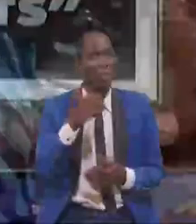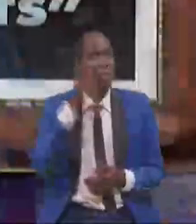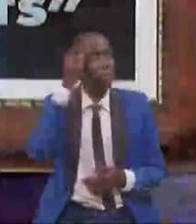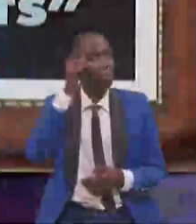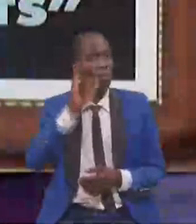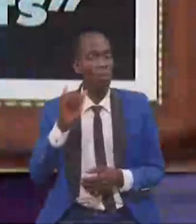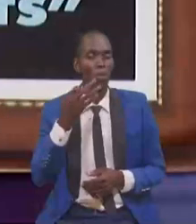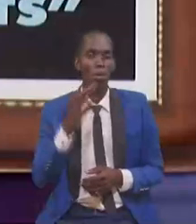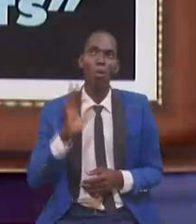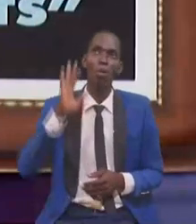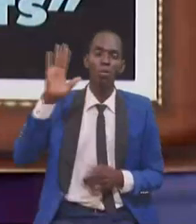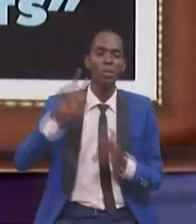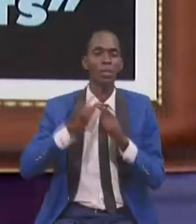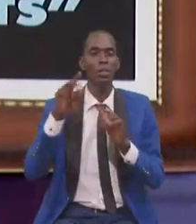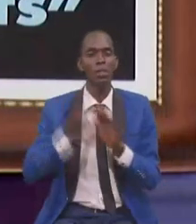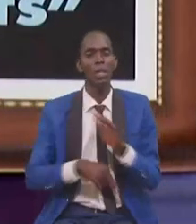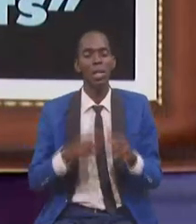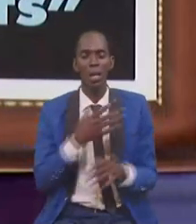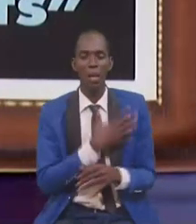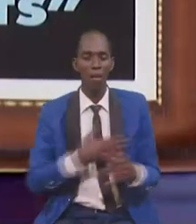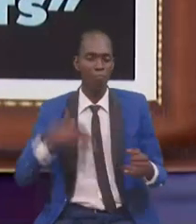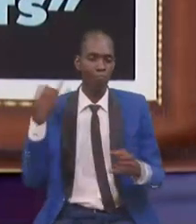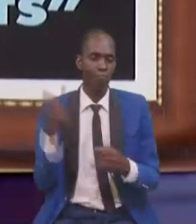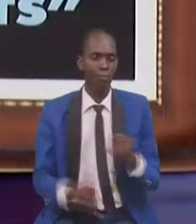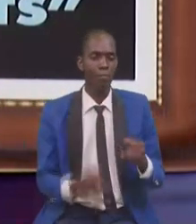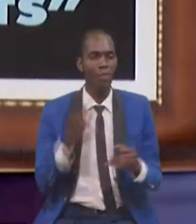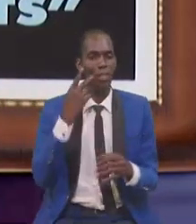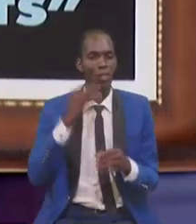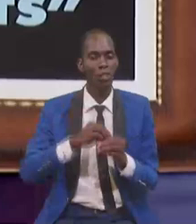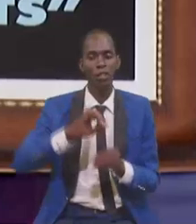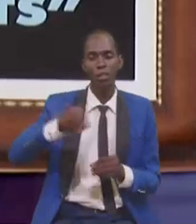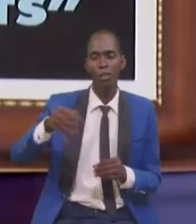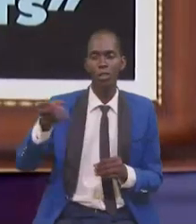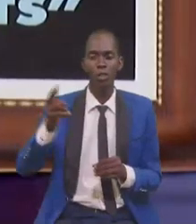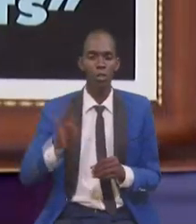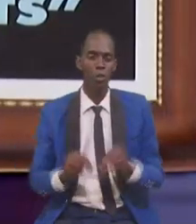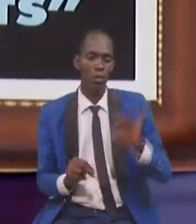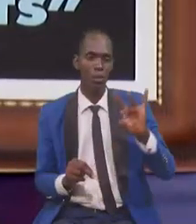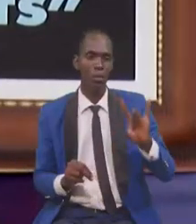sa grandeur et de sa finalité. Allons à Jean chapitre 8.